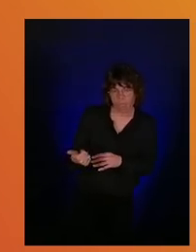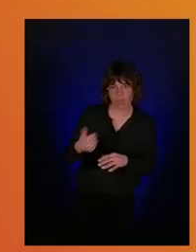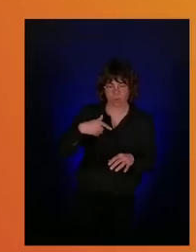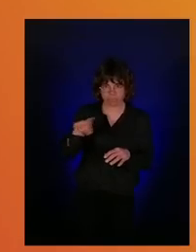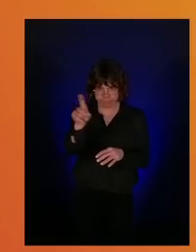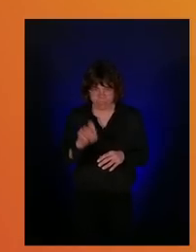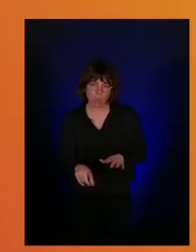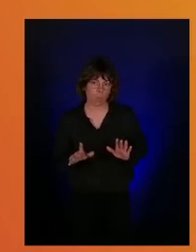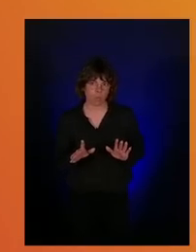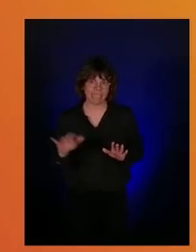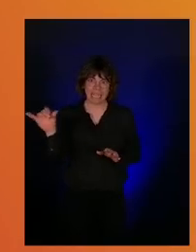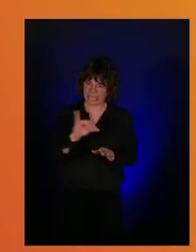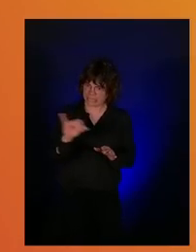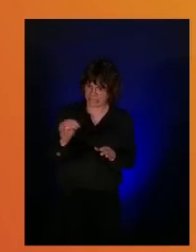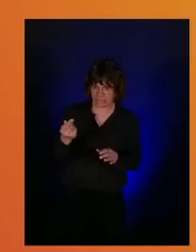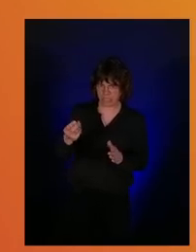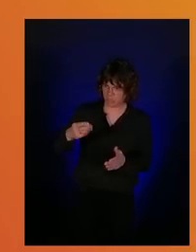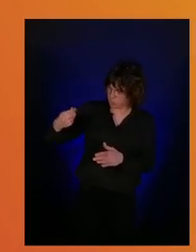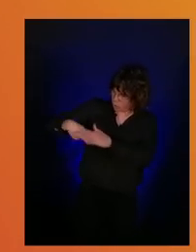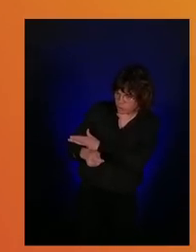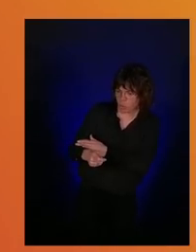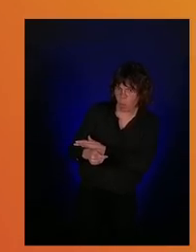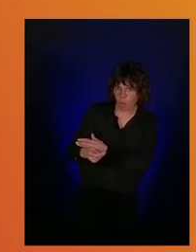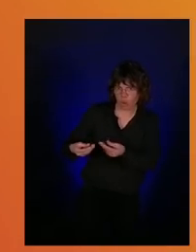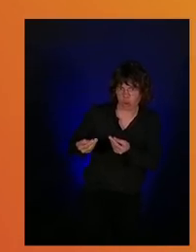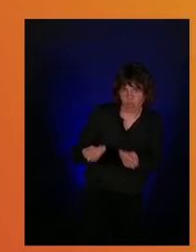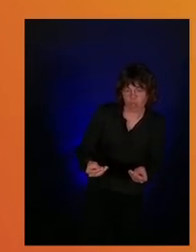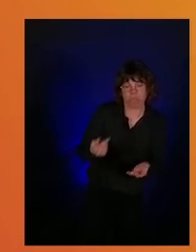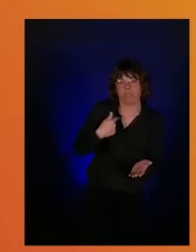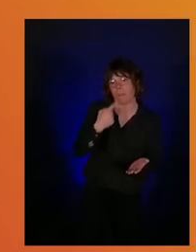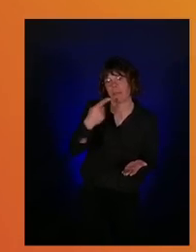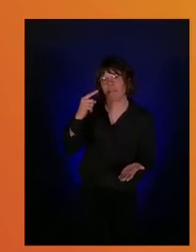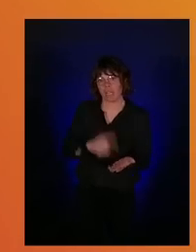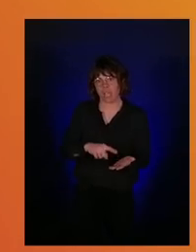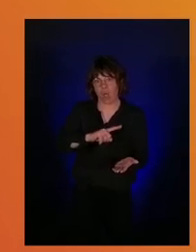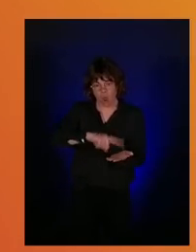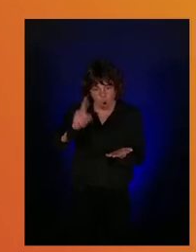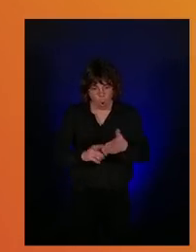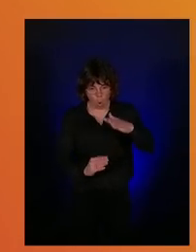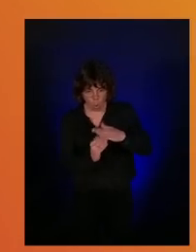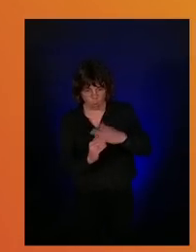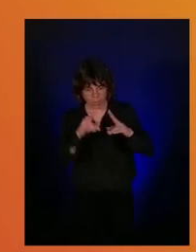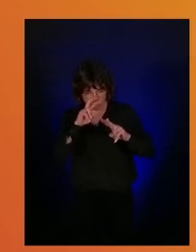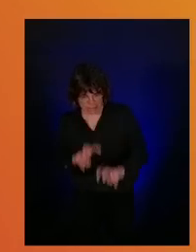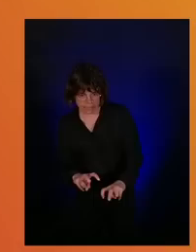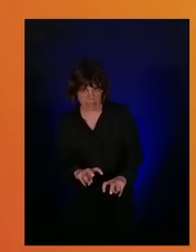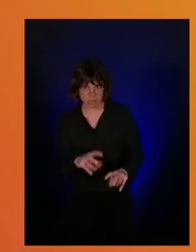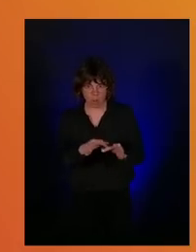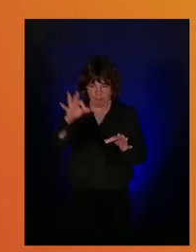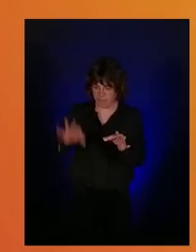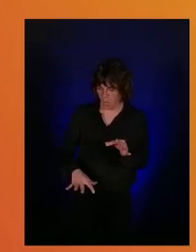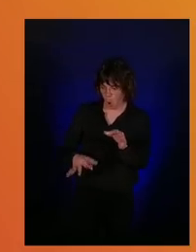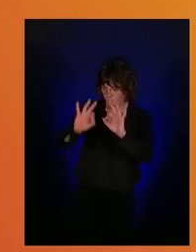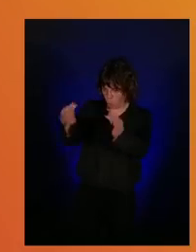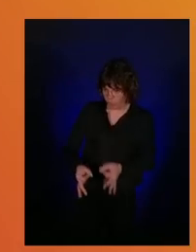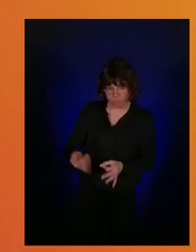plaît, à qui s'adressent ces subventions. Et donc, j'aurais préféré un compte de résultats analytique plutôt que d'avoir un bilan comptable